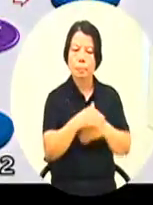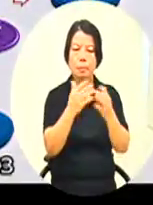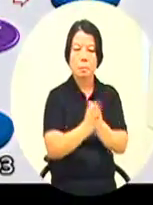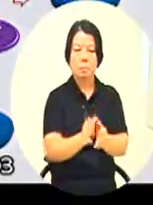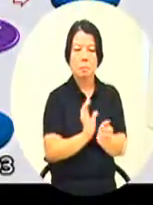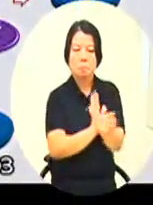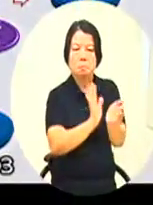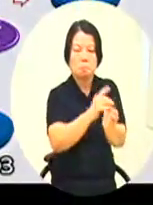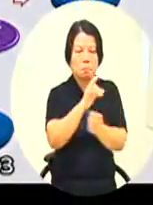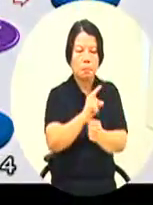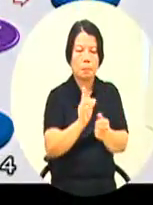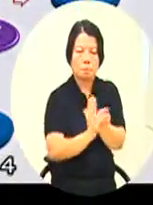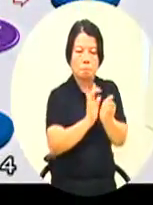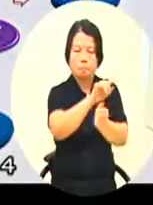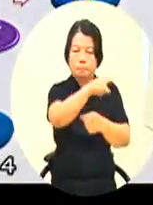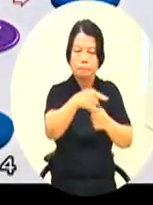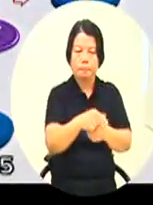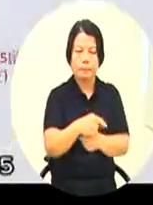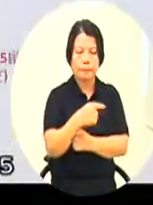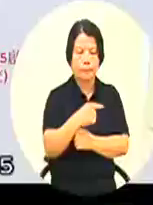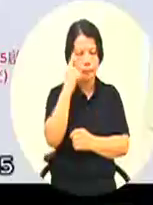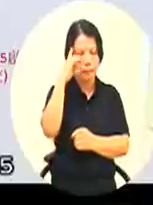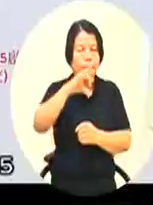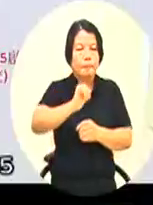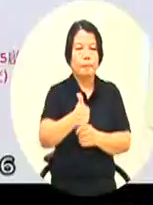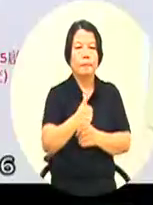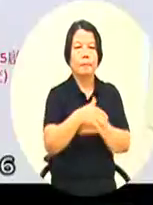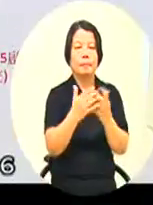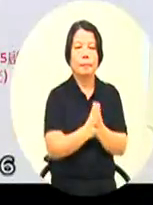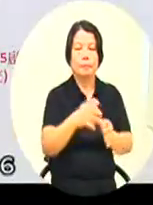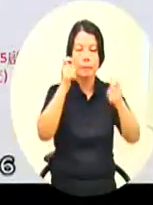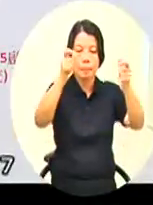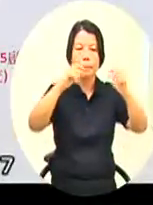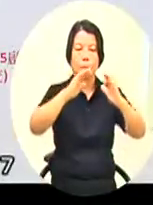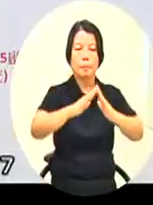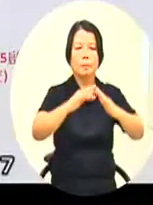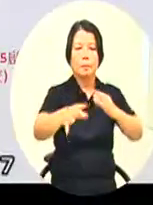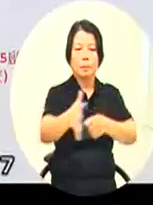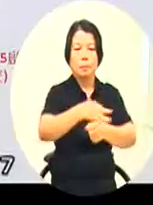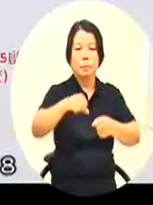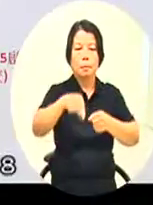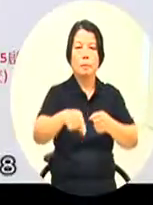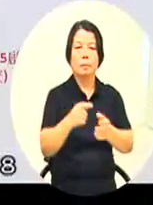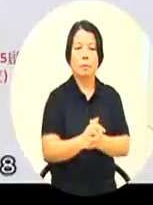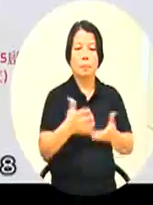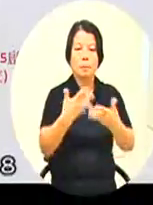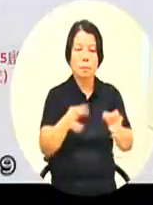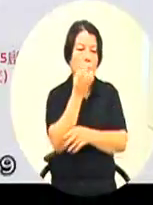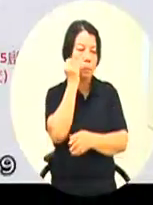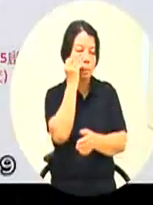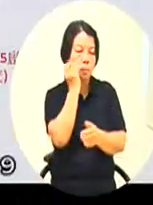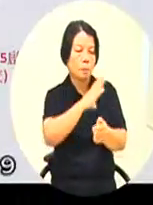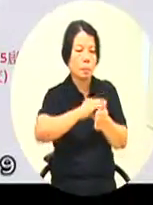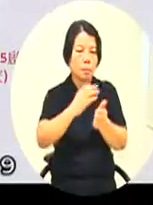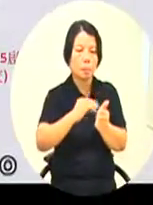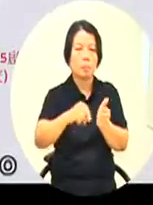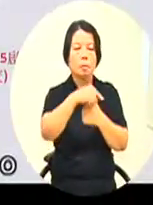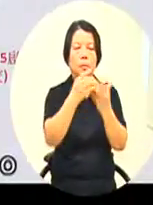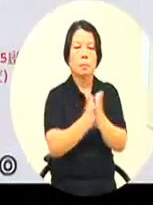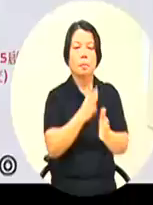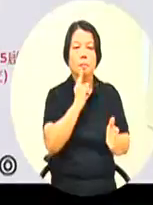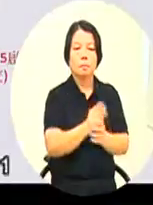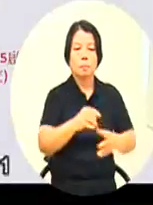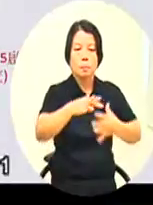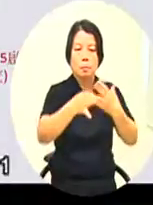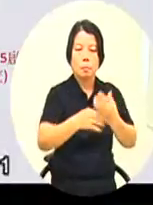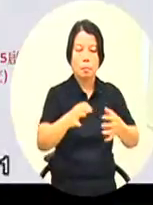动手做的能力。那另外一个高雄是做的很特别的，在全国性来讲引起很多的观摩学习，就是我们策略联